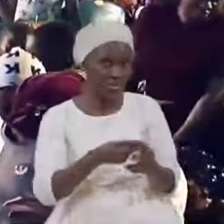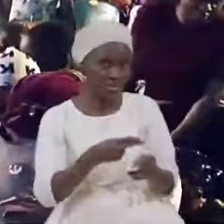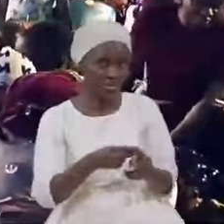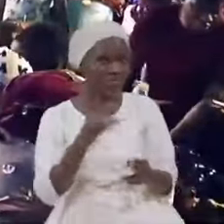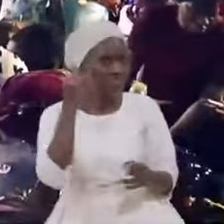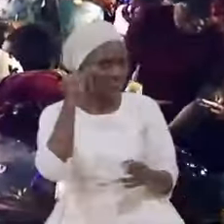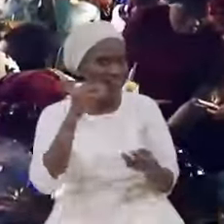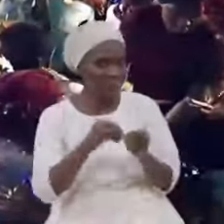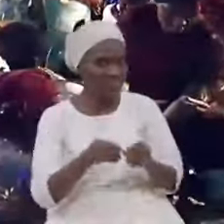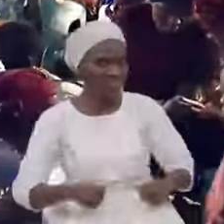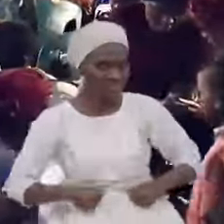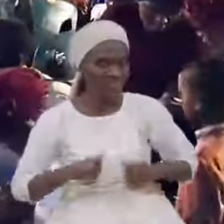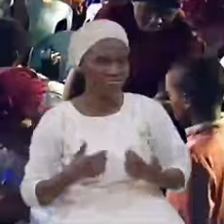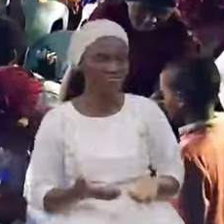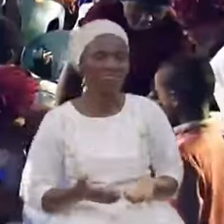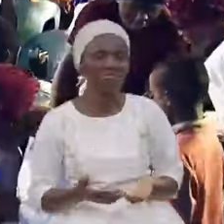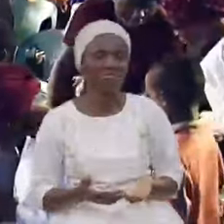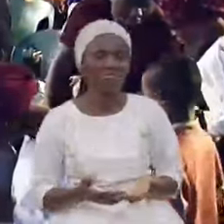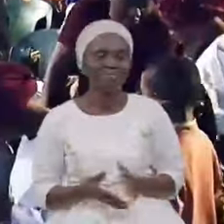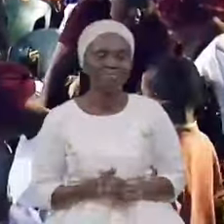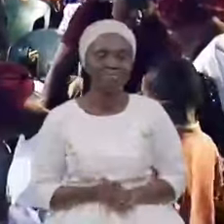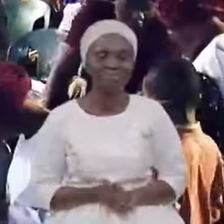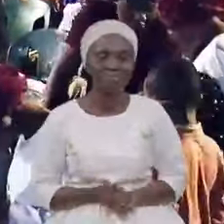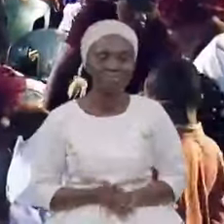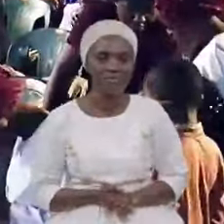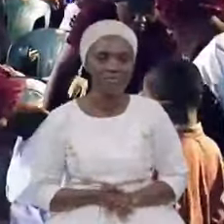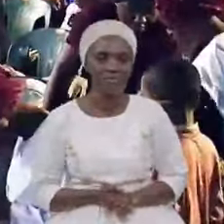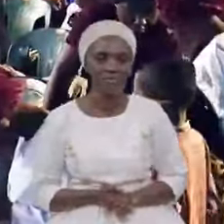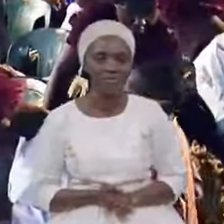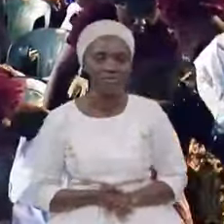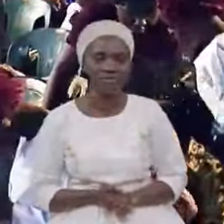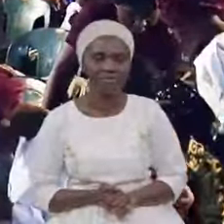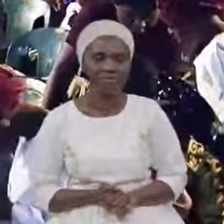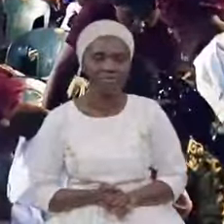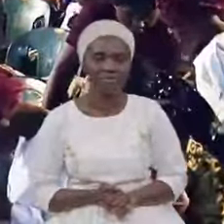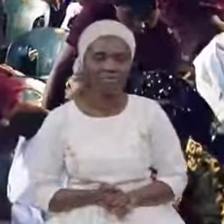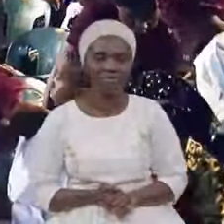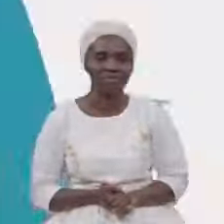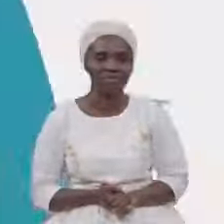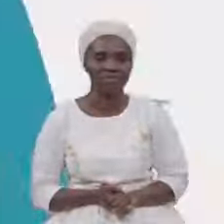Donc partout où nous sommes, occupons-nous de tous ceux-là qui ont levé la main.